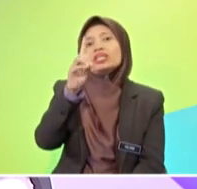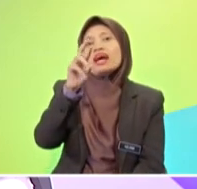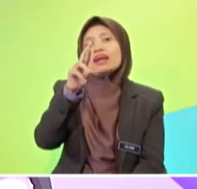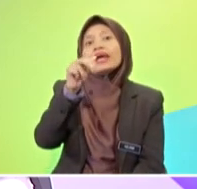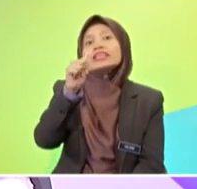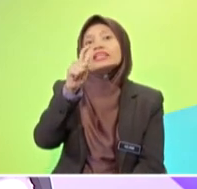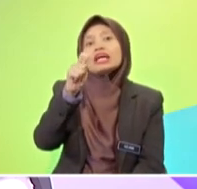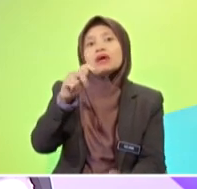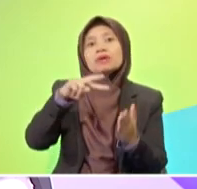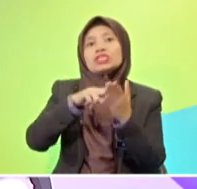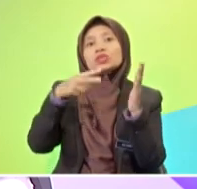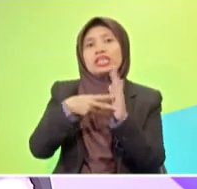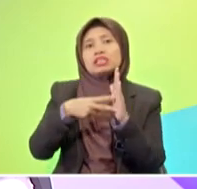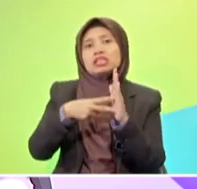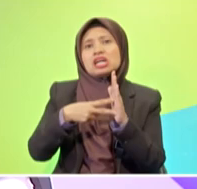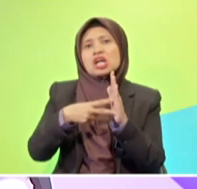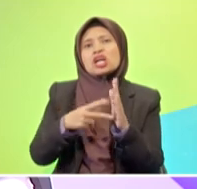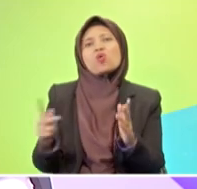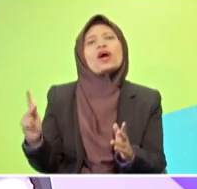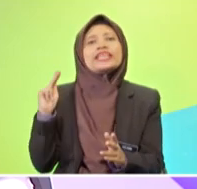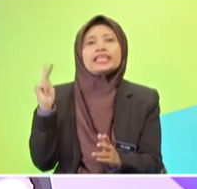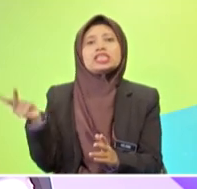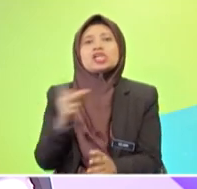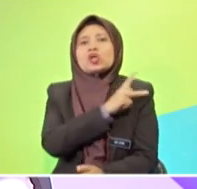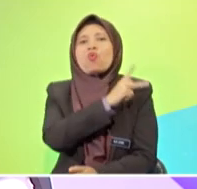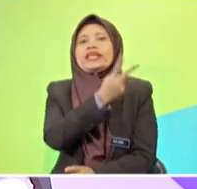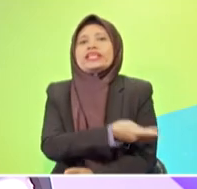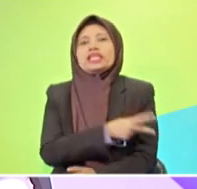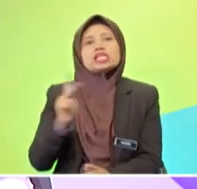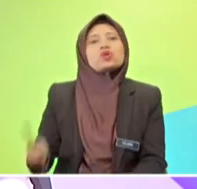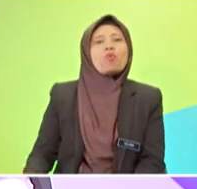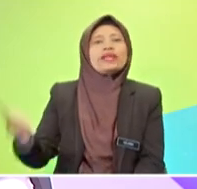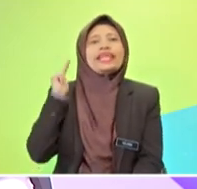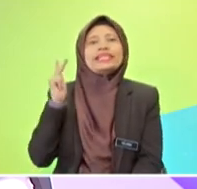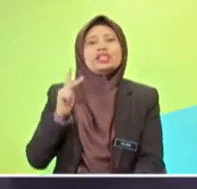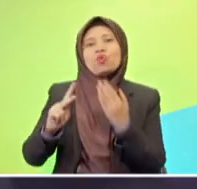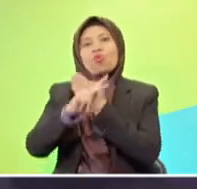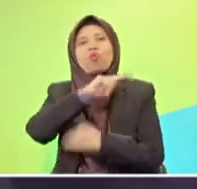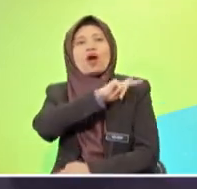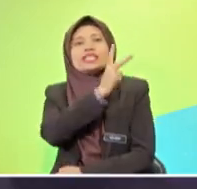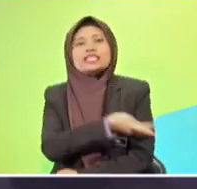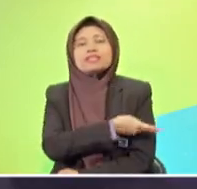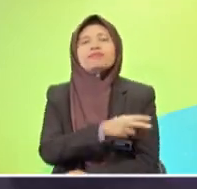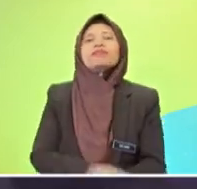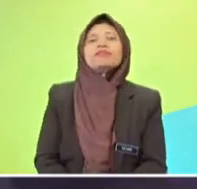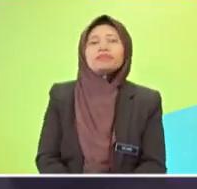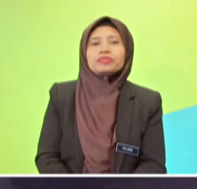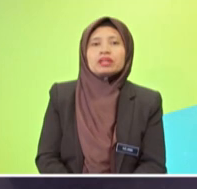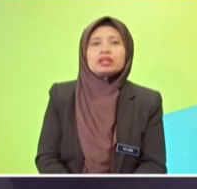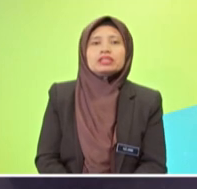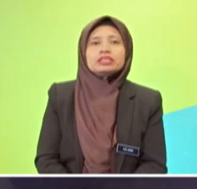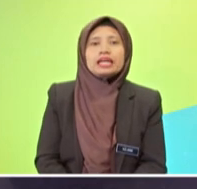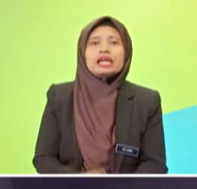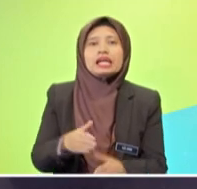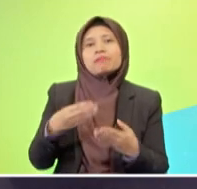di atas kuasa Tuhan kalau tengok teks yang asalnya bagi bintang kepada Farisa